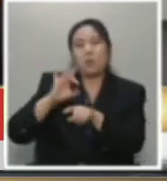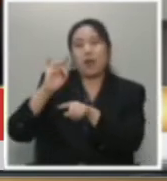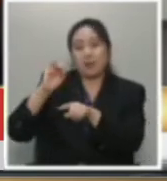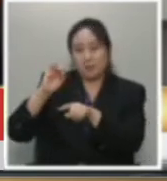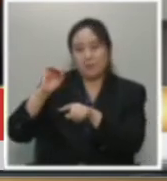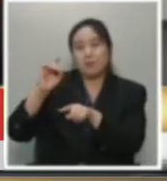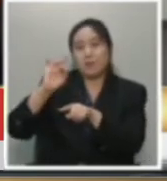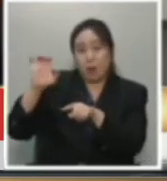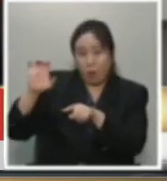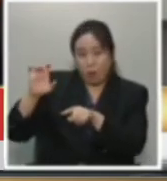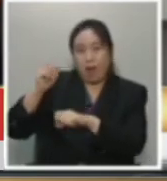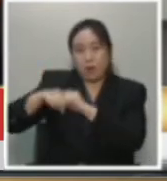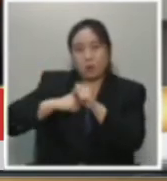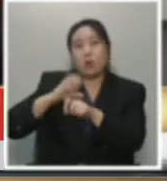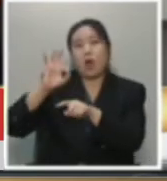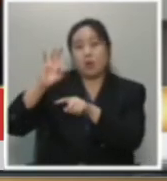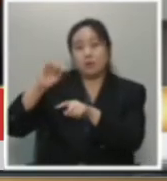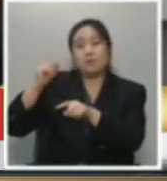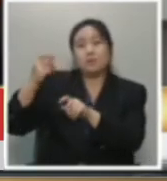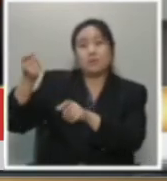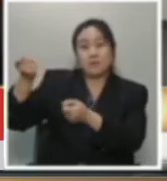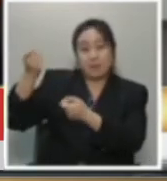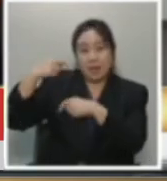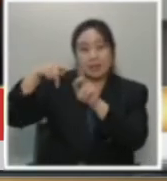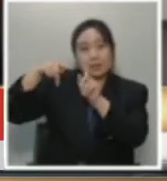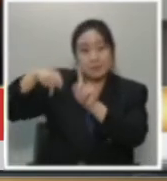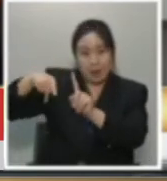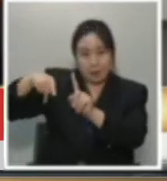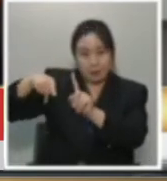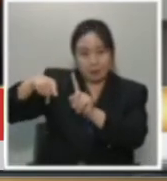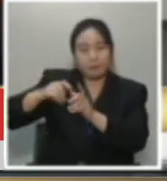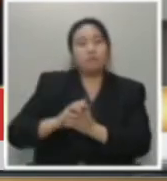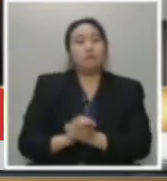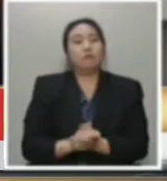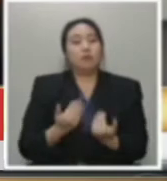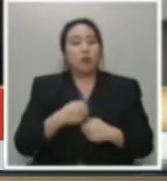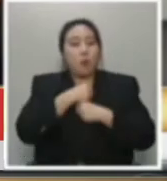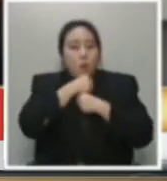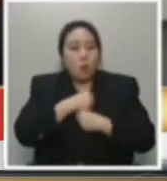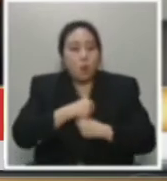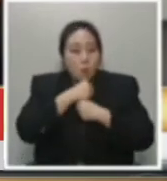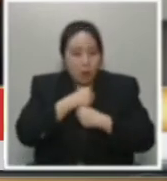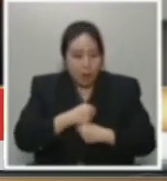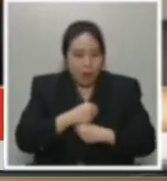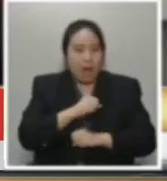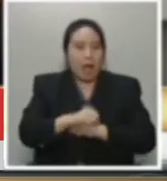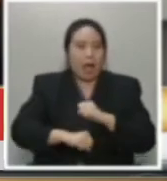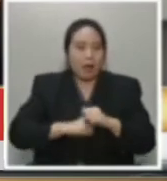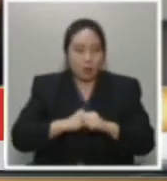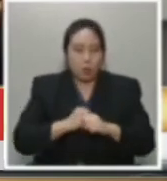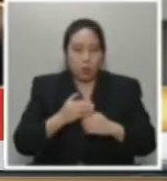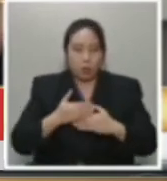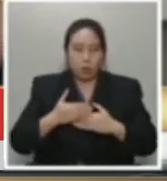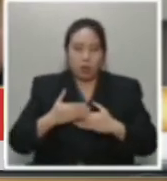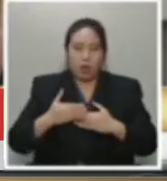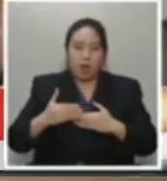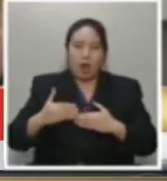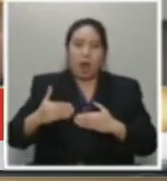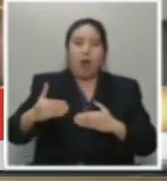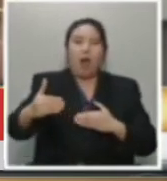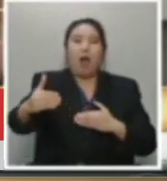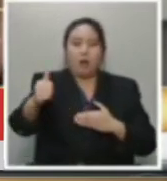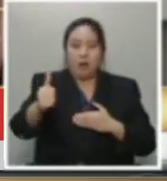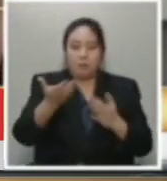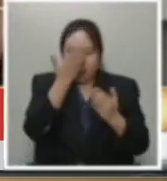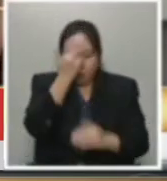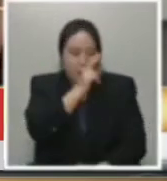บาทนั้นผู้สูงอายุนั้นค่อนข้างที่จะอายุยืนขึ้นมากเลยในเรื่องของสาธารณสุข